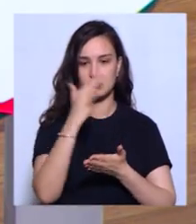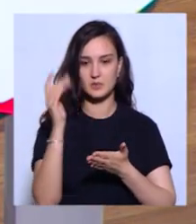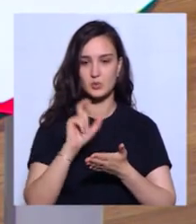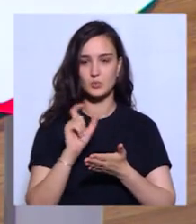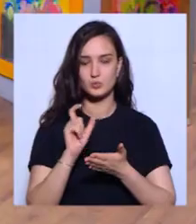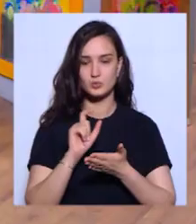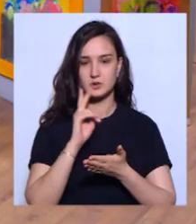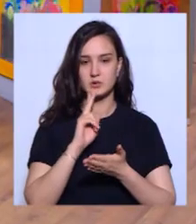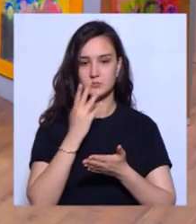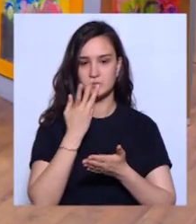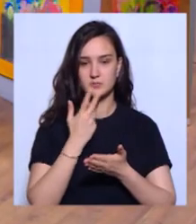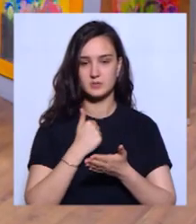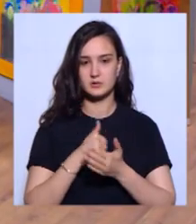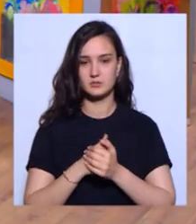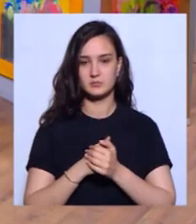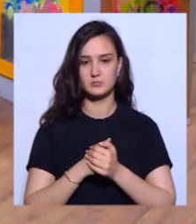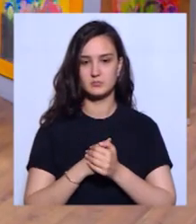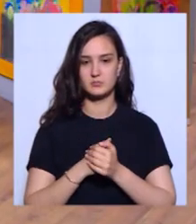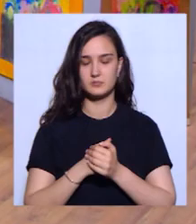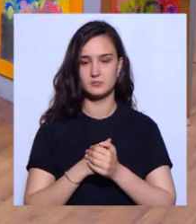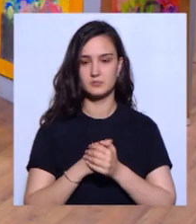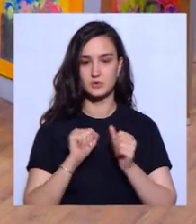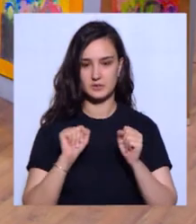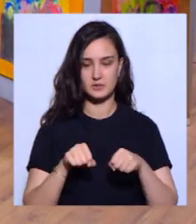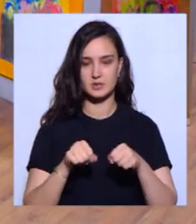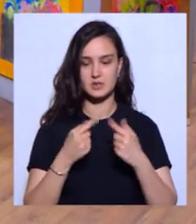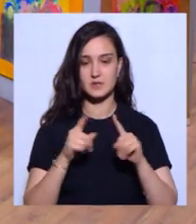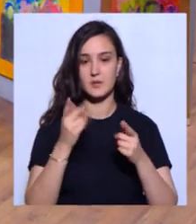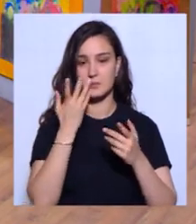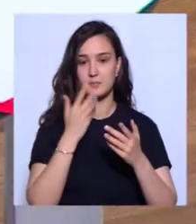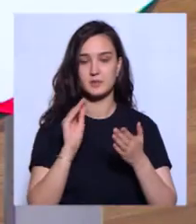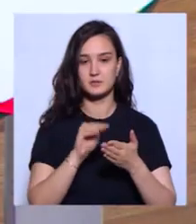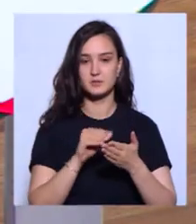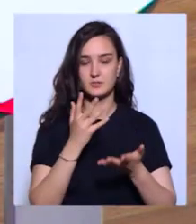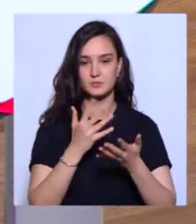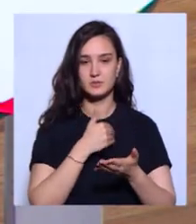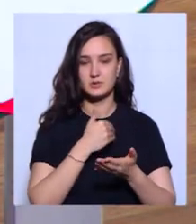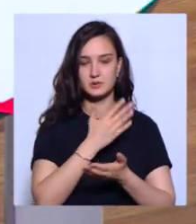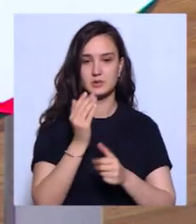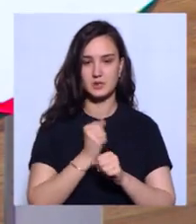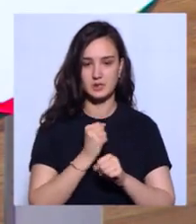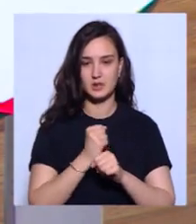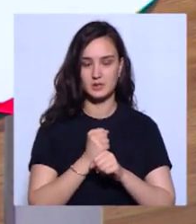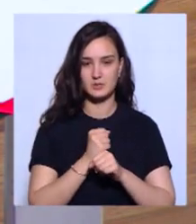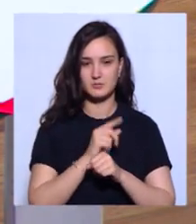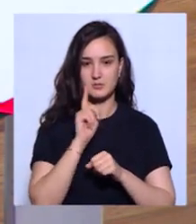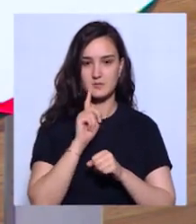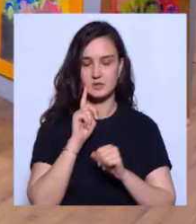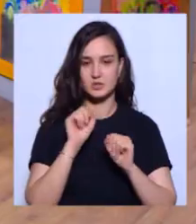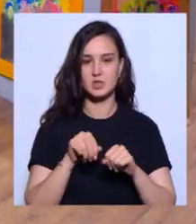იასამნის ფერი. შეგვიძლია სხვა ფერიც, მაგრამ თქვენ თუ გინდათ გააკეთეთ, მწვანე შეგვიძლია